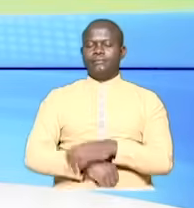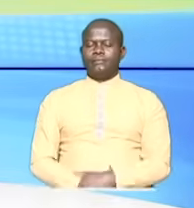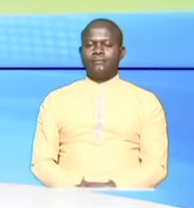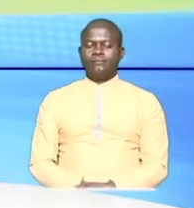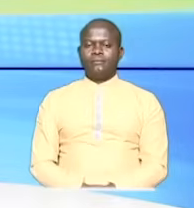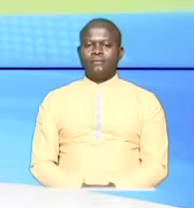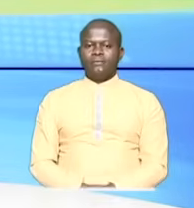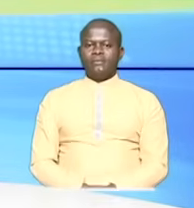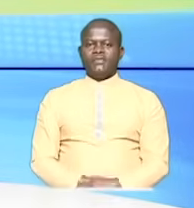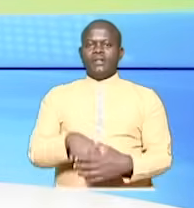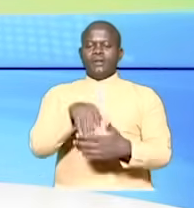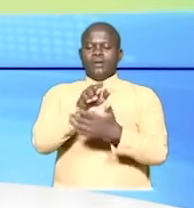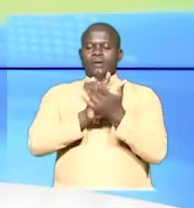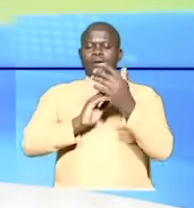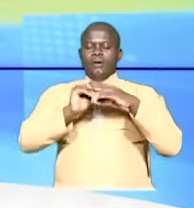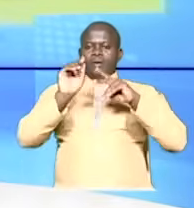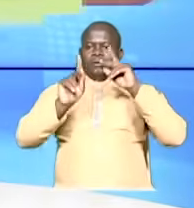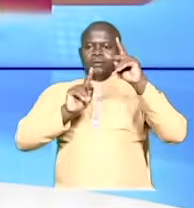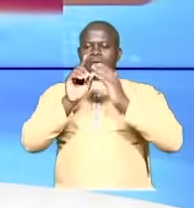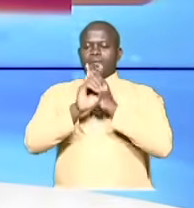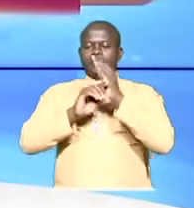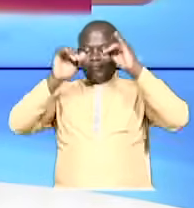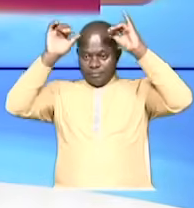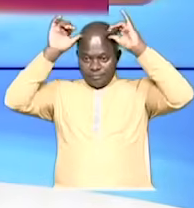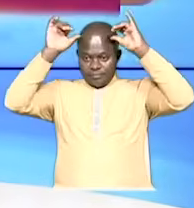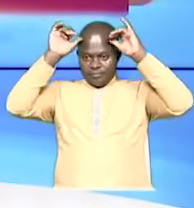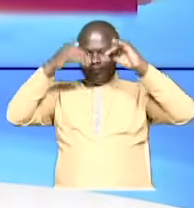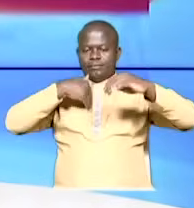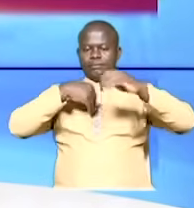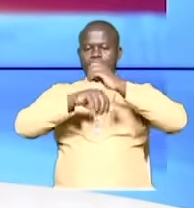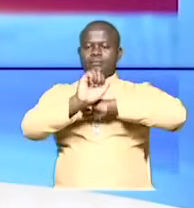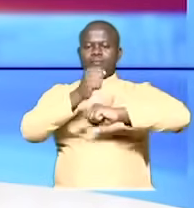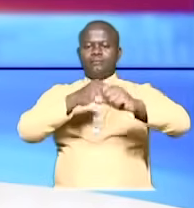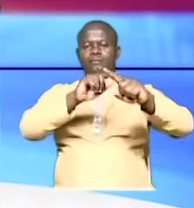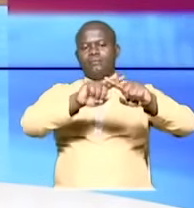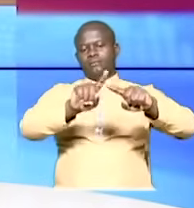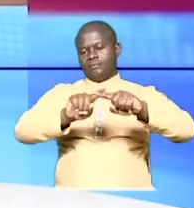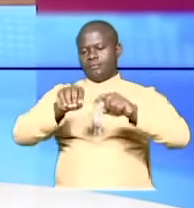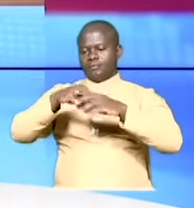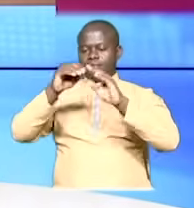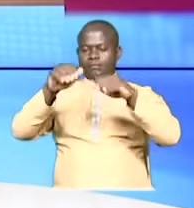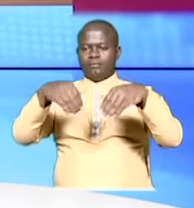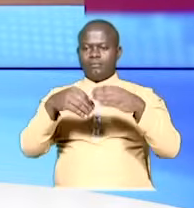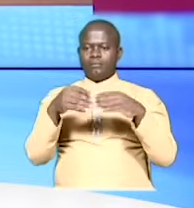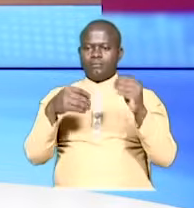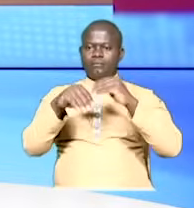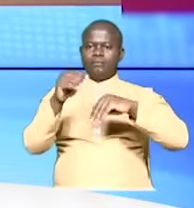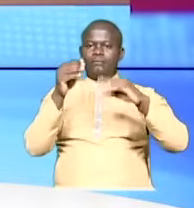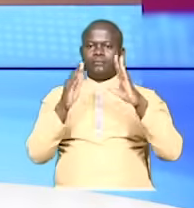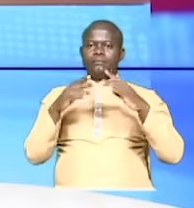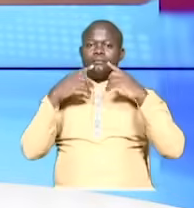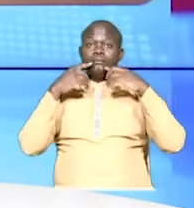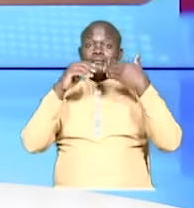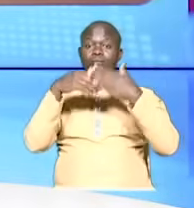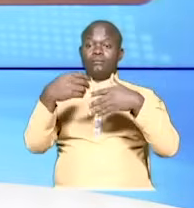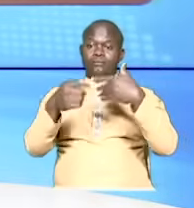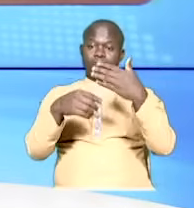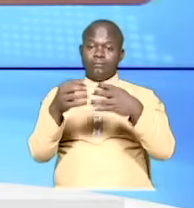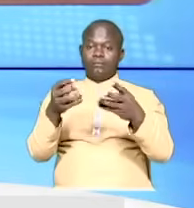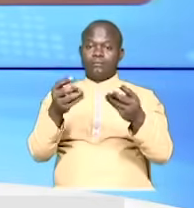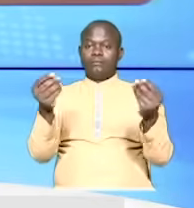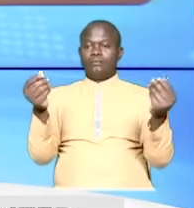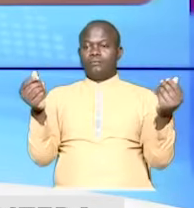bamwe mu baturage bo mu karere ka Nyagatare bafite ibikorwa bitandukanye birimo iby'ubuhinzi n'ubucuruzi baravuga ko bakomeje